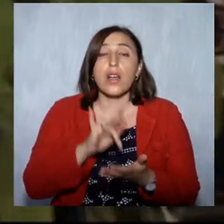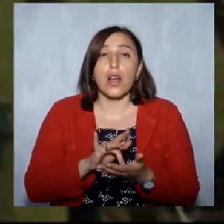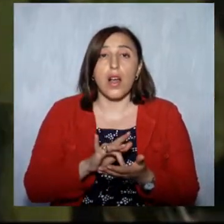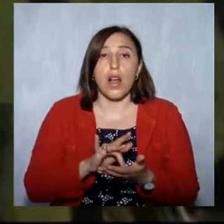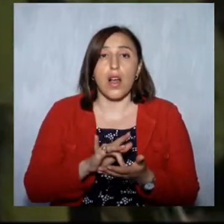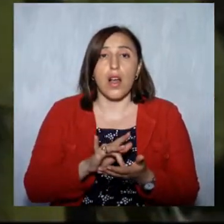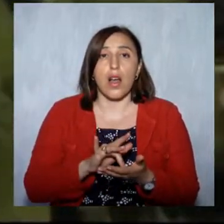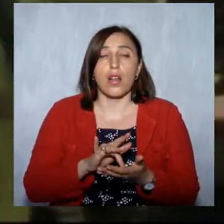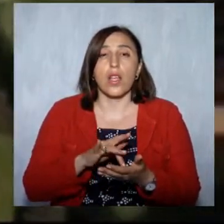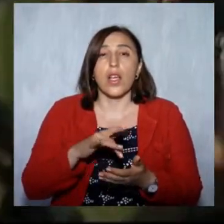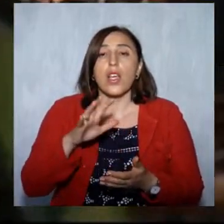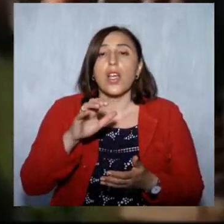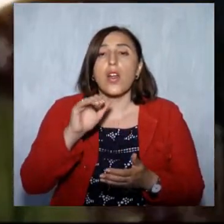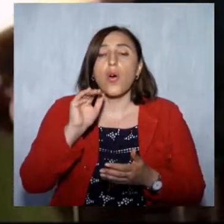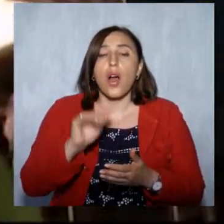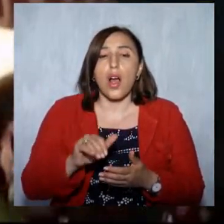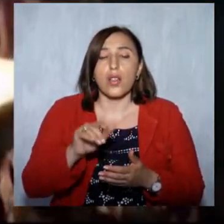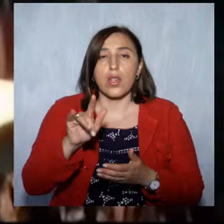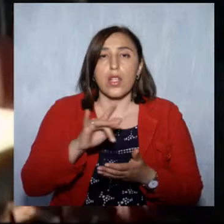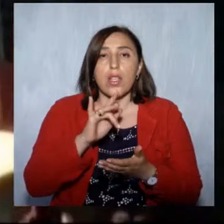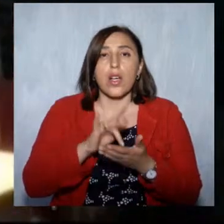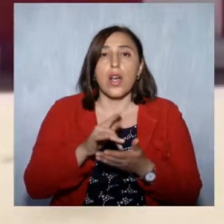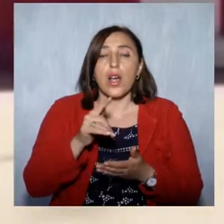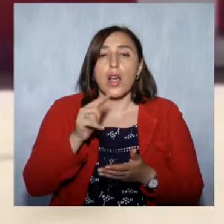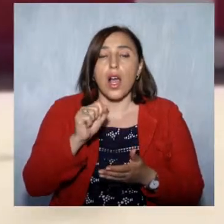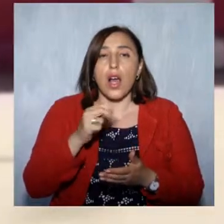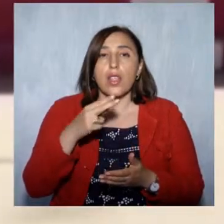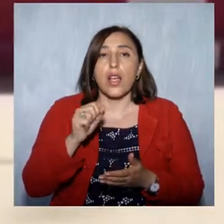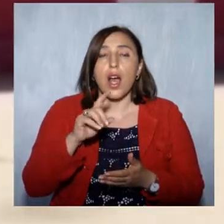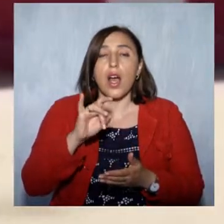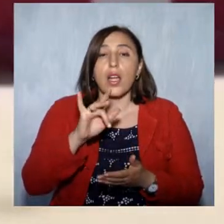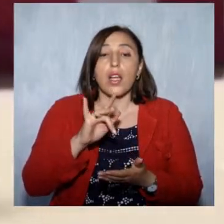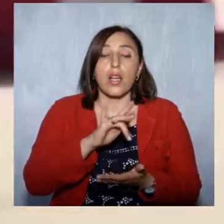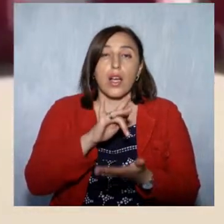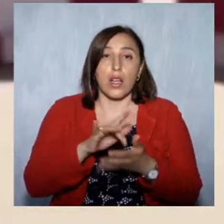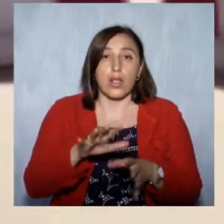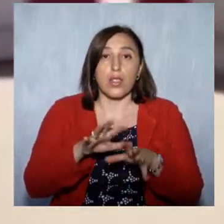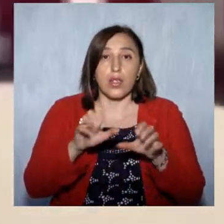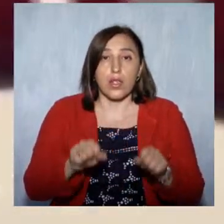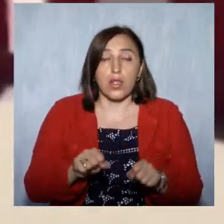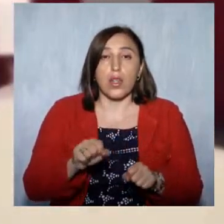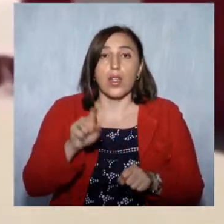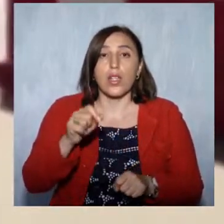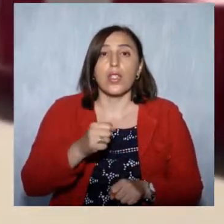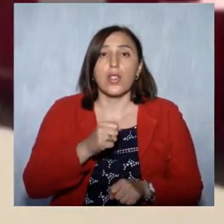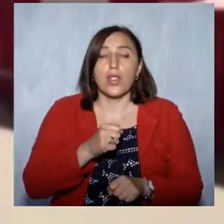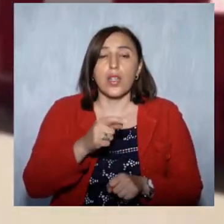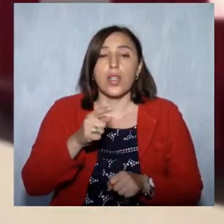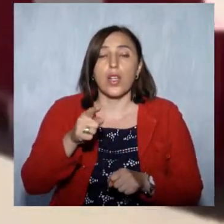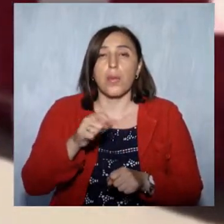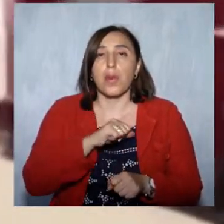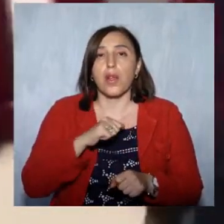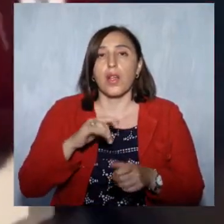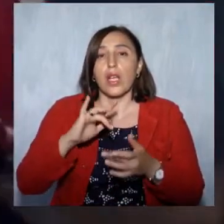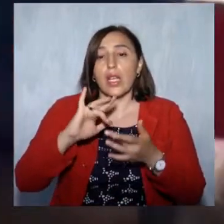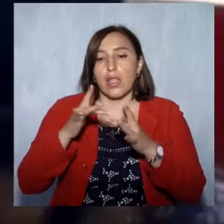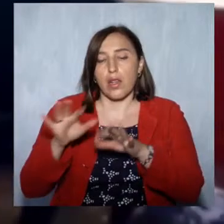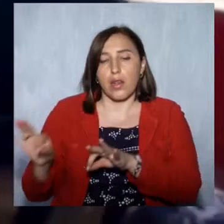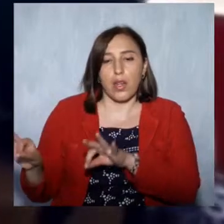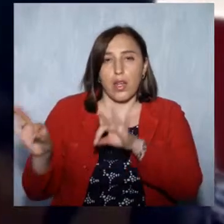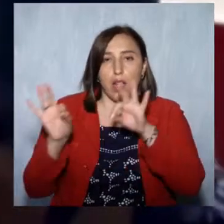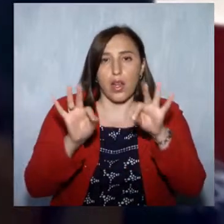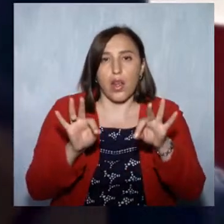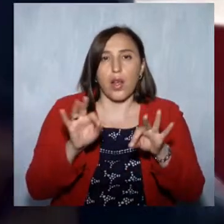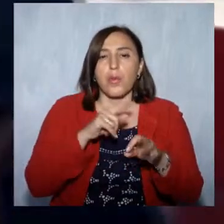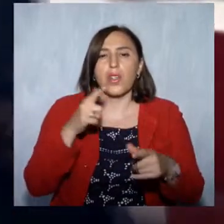ավելի քան 500,000 բնակչություն ունեցող Քանդահարը։ Քանդահար մուտք գործած զինյալները սոցիալական ցանցերում հրապարակել են քաղաքի